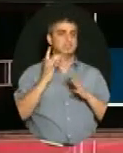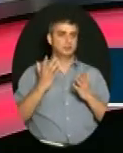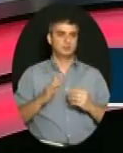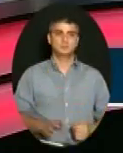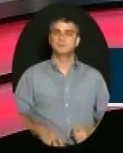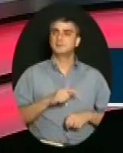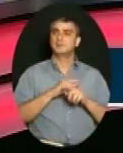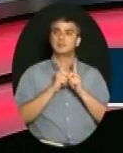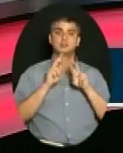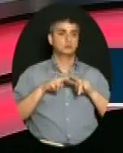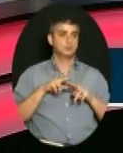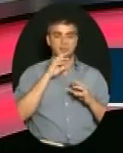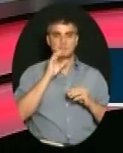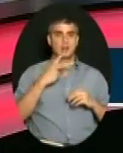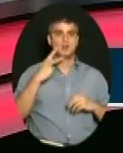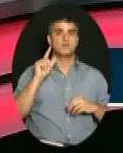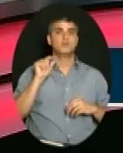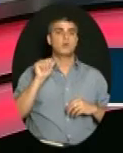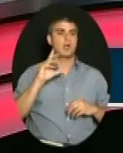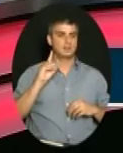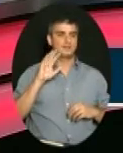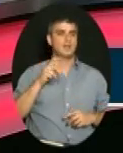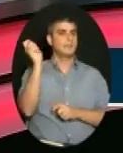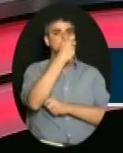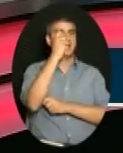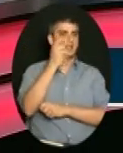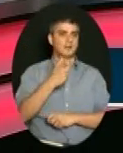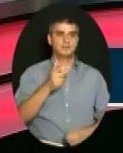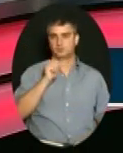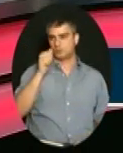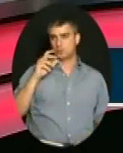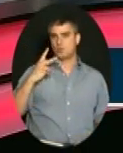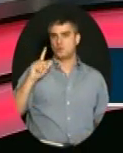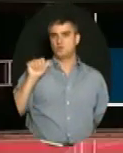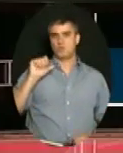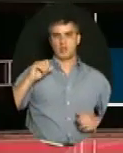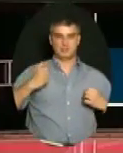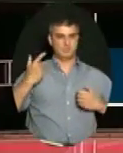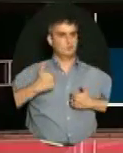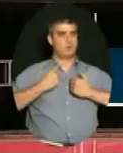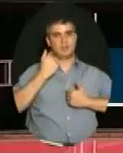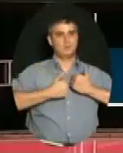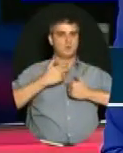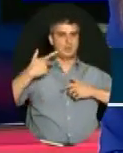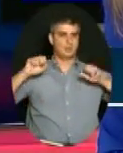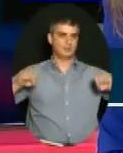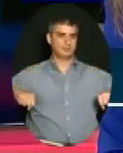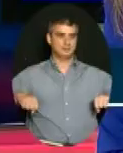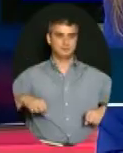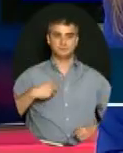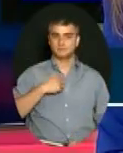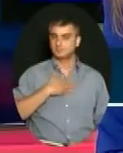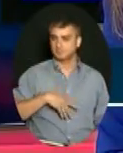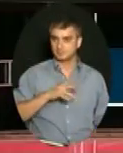אוקיי, בזמן הקצר שנשאר לנו נדבר על פואד, נדבר על מירי רגב. על פואד. ראשון יפואד כמובן, ראשון המועמד, יפואד, אחד מהמועמדים אוקיי. לנשיאות. אני